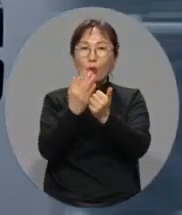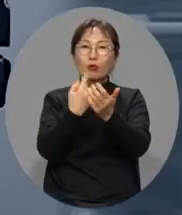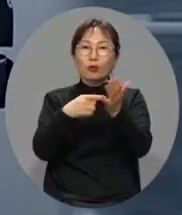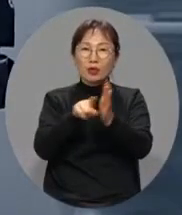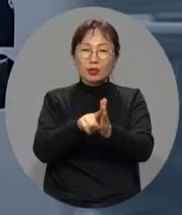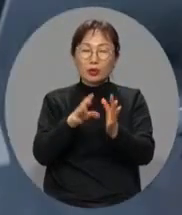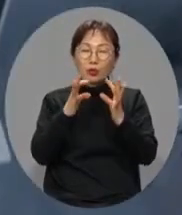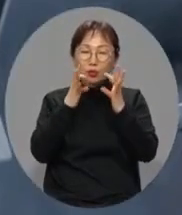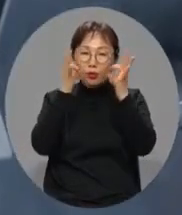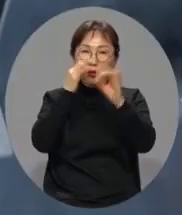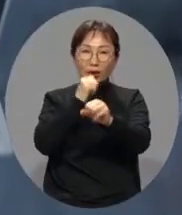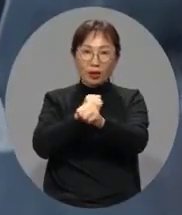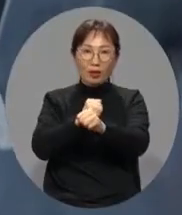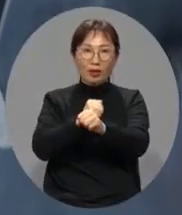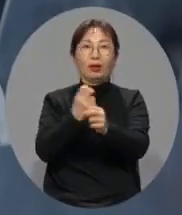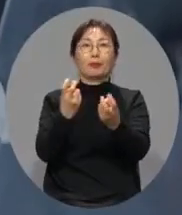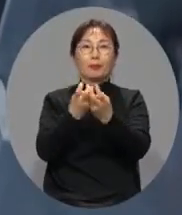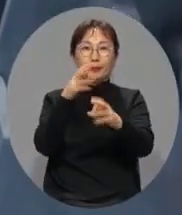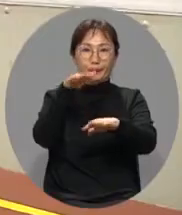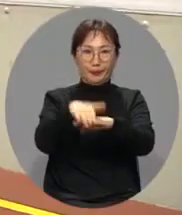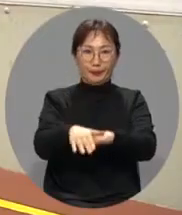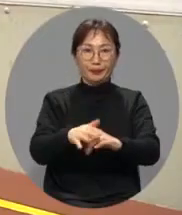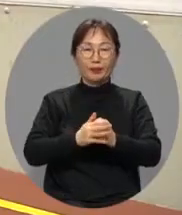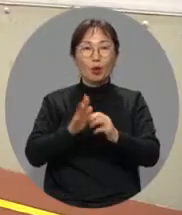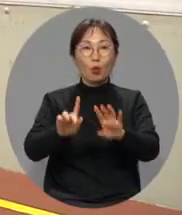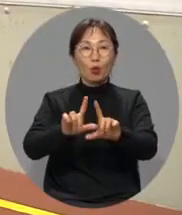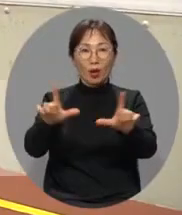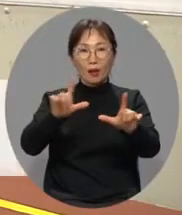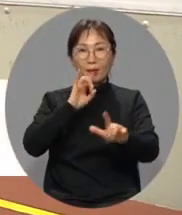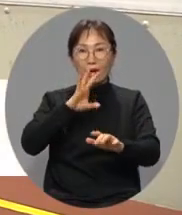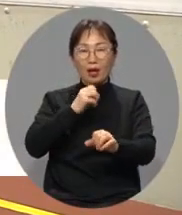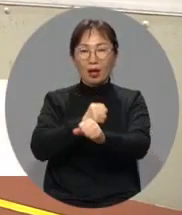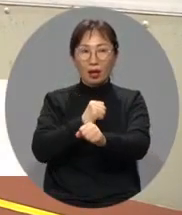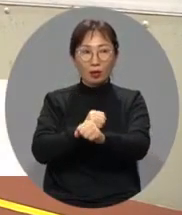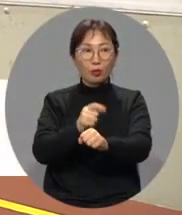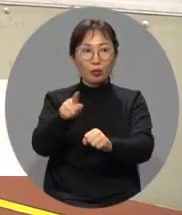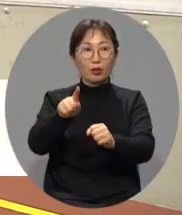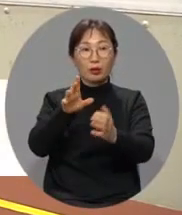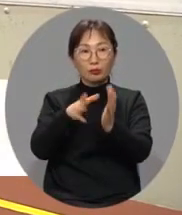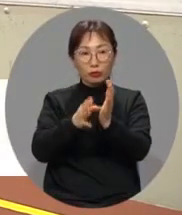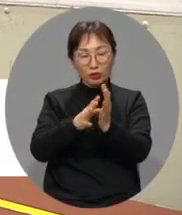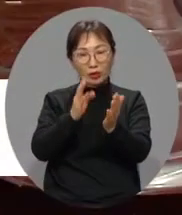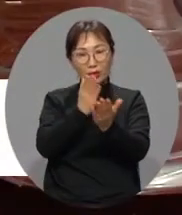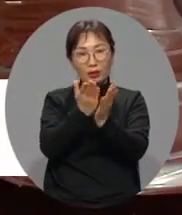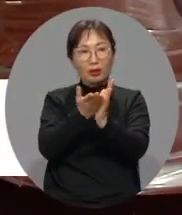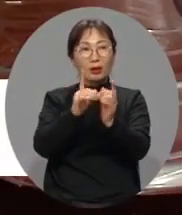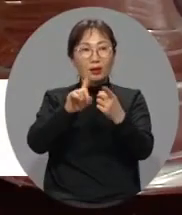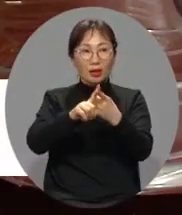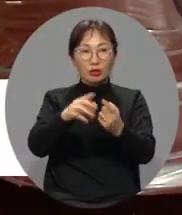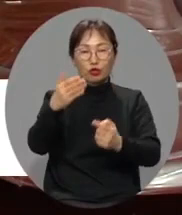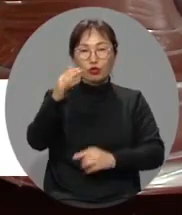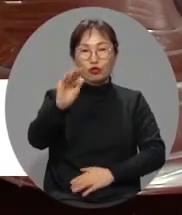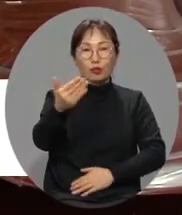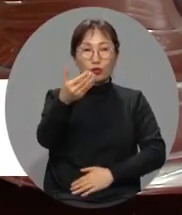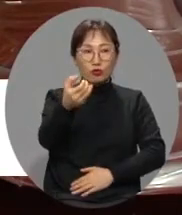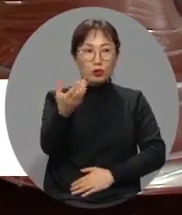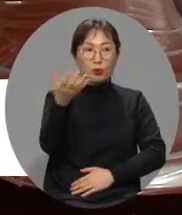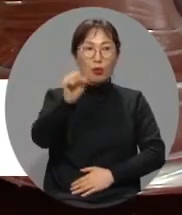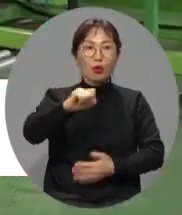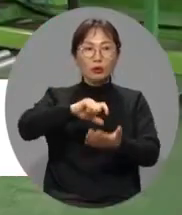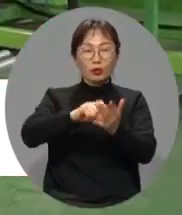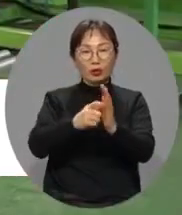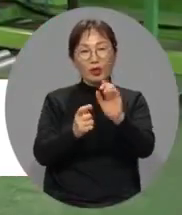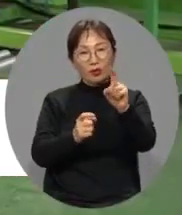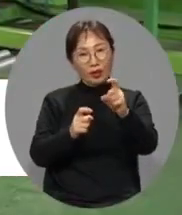총력을 기울인다는 방침입니다. 올해만 해도 상용차 부분에 한 990억 정도의 예산을 투입을 해서 11개 사업을 추진을